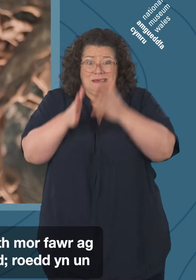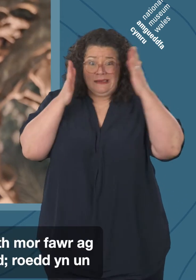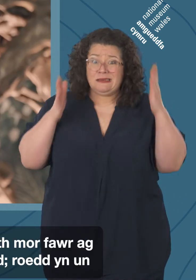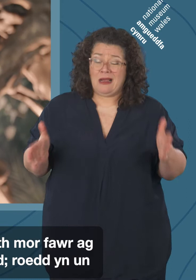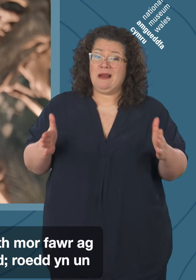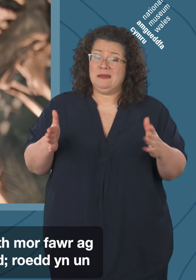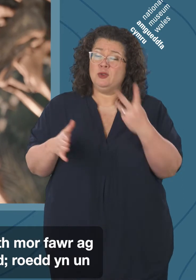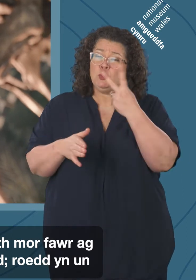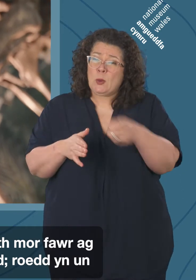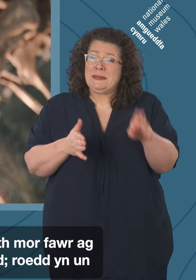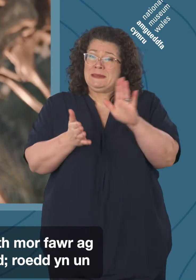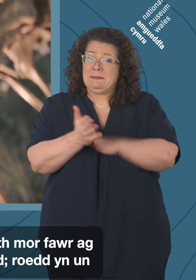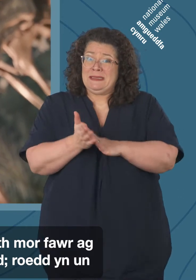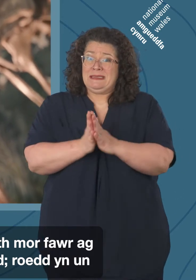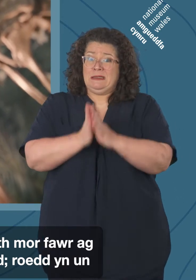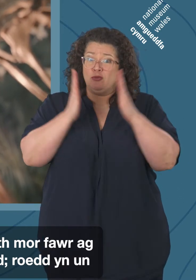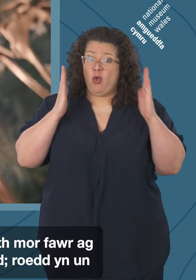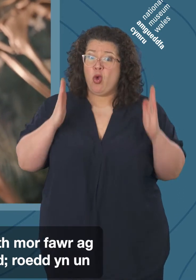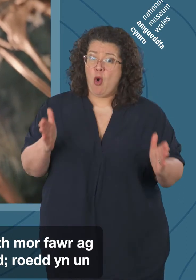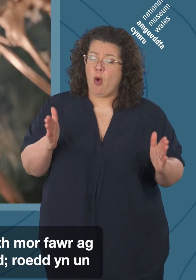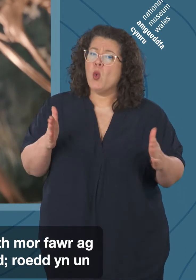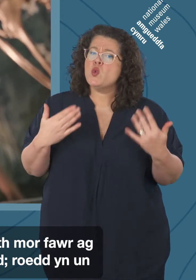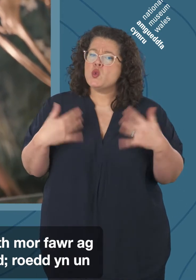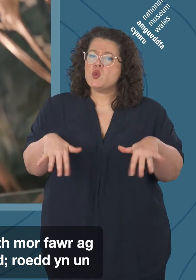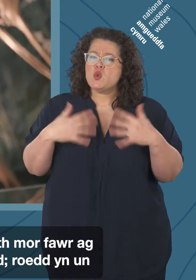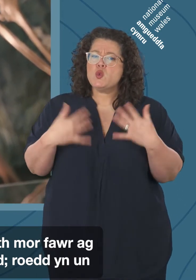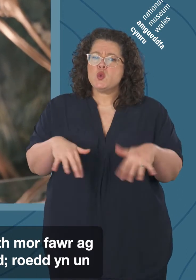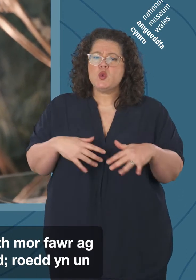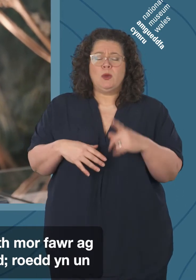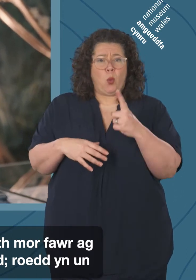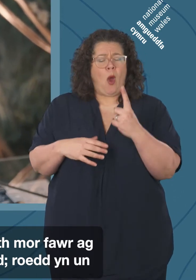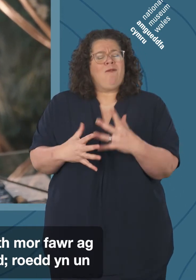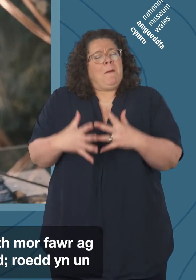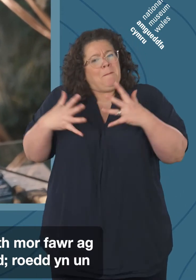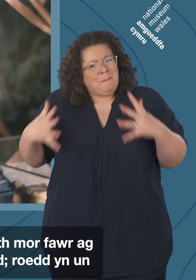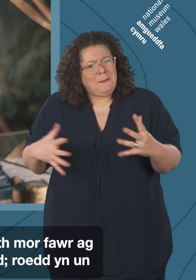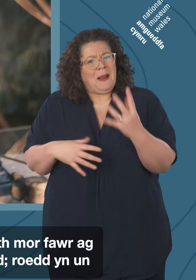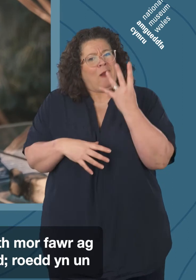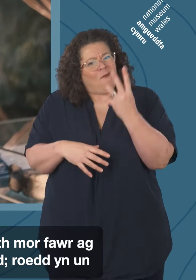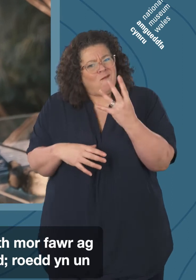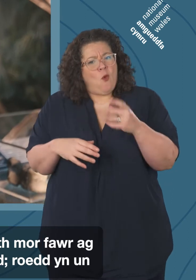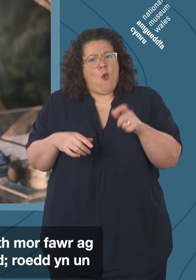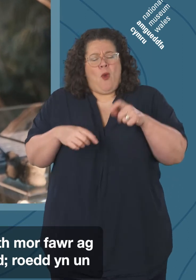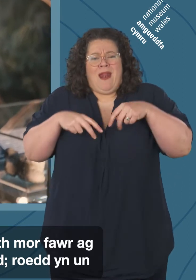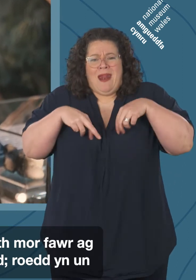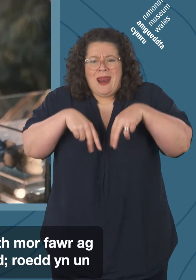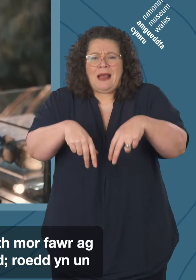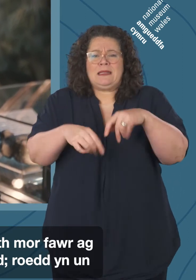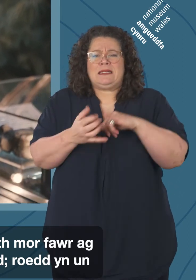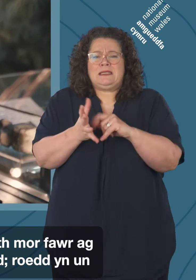fawr. Roedd apatosaurus ti a ddau waith mor hoedyn fawr ag at Montesaurus. Dros eindig medder o hoed.